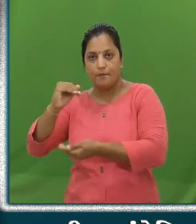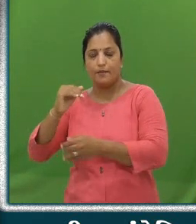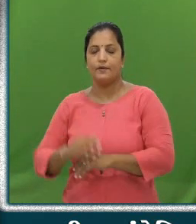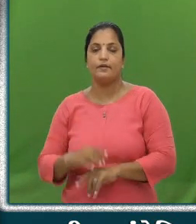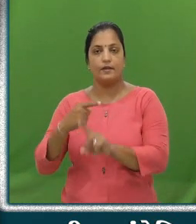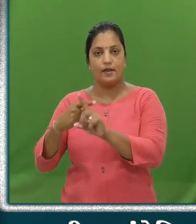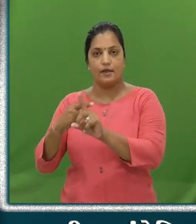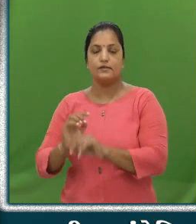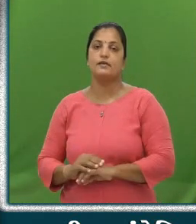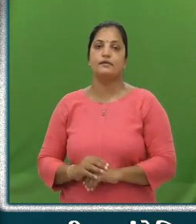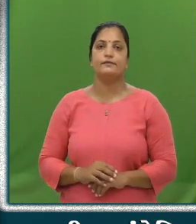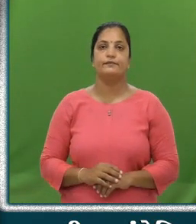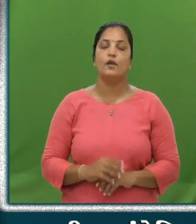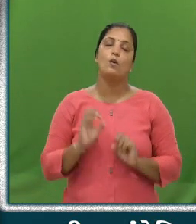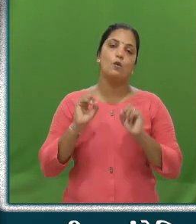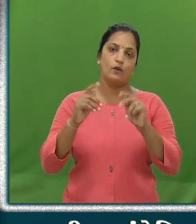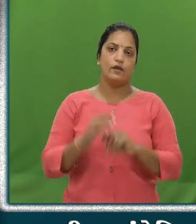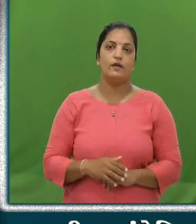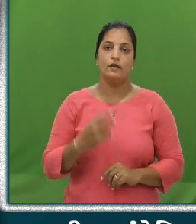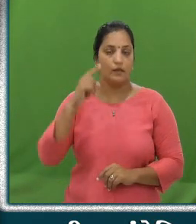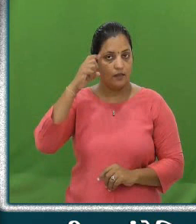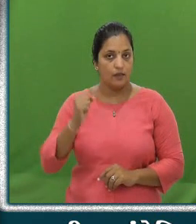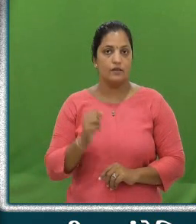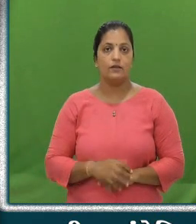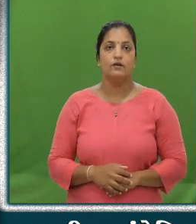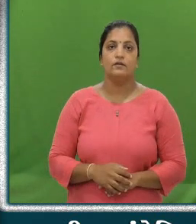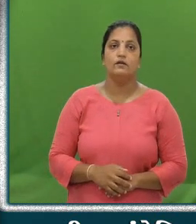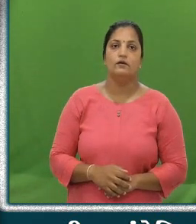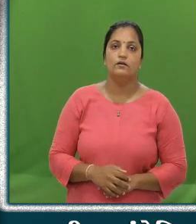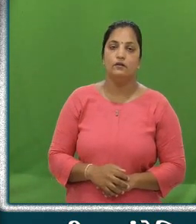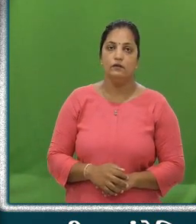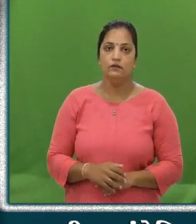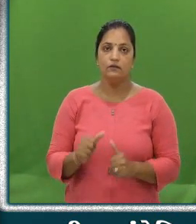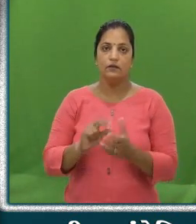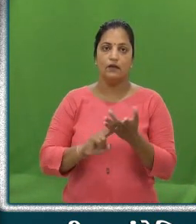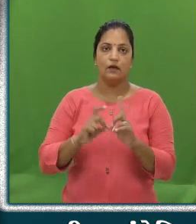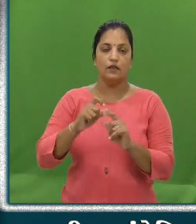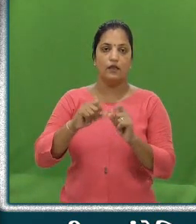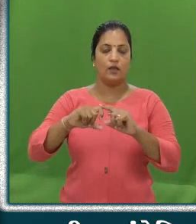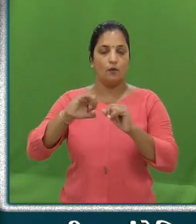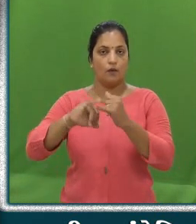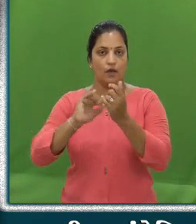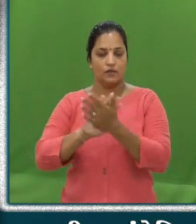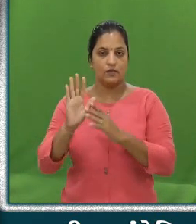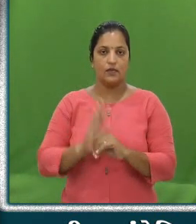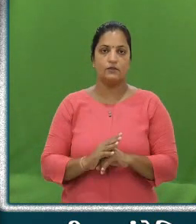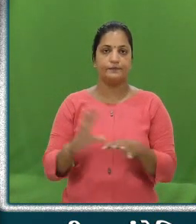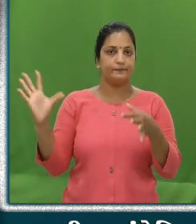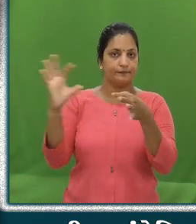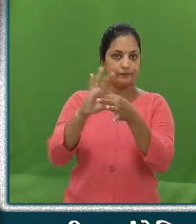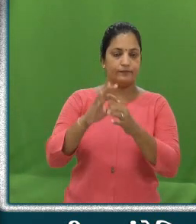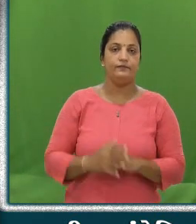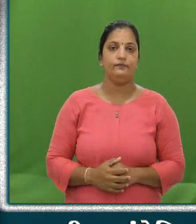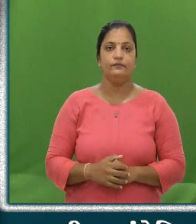રીતે માદા હશે બરોબર અહીં યાદ રાખજો કે અંડકોષ આ રીતે ગોળાકાર હોય છે અને જે કહેવામાં આવે